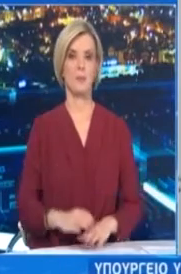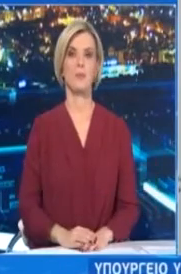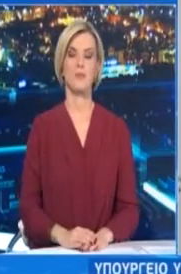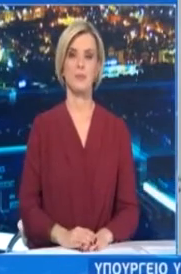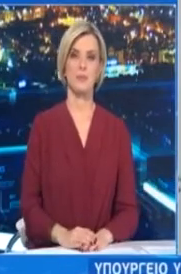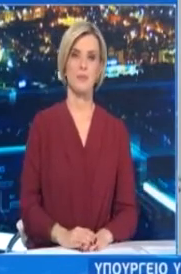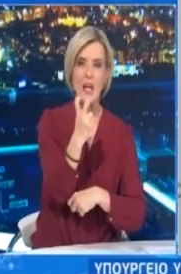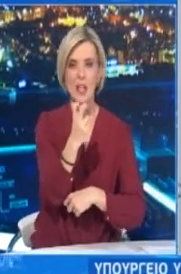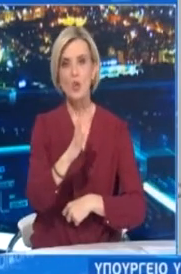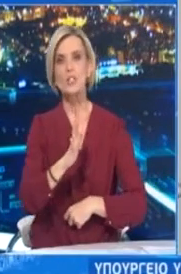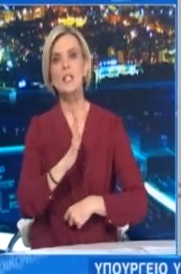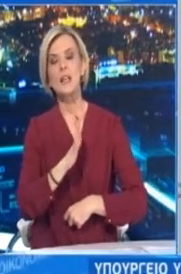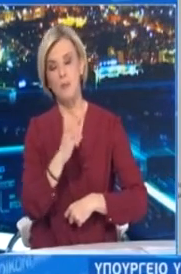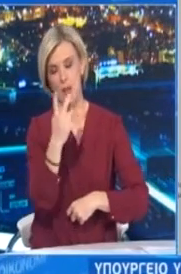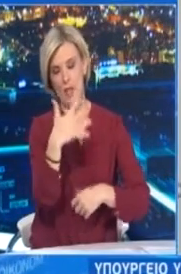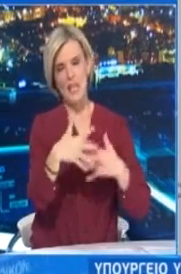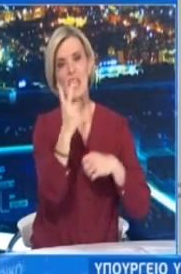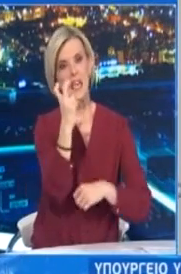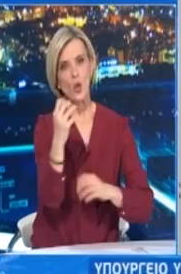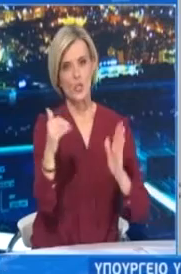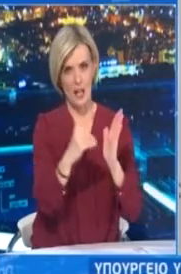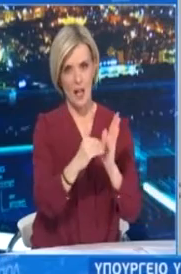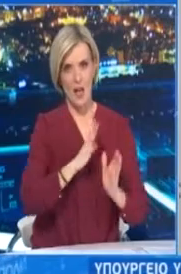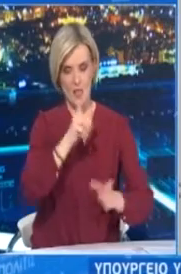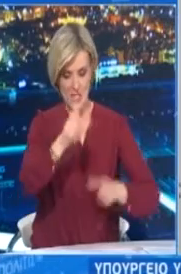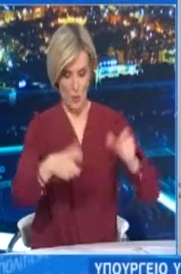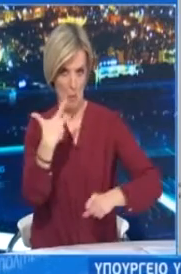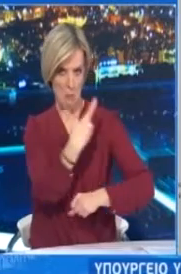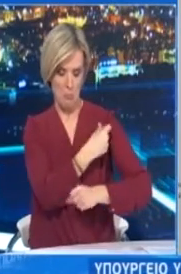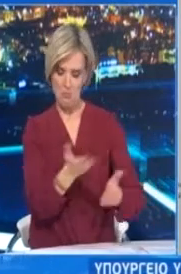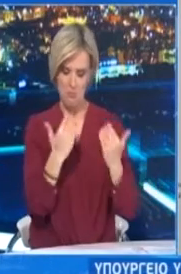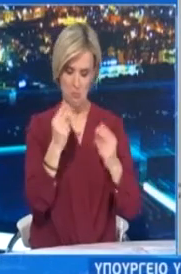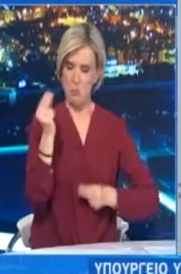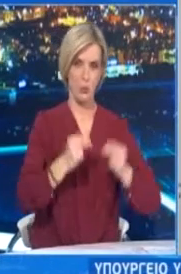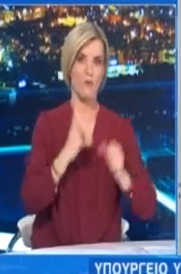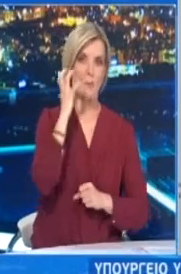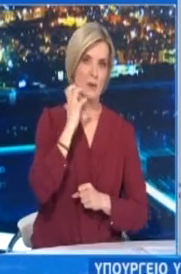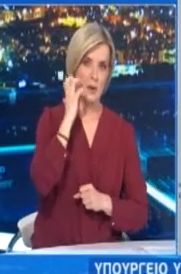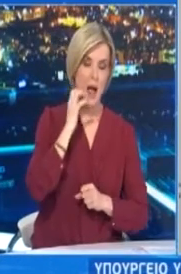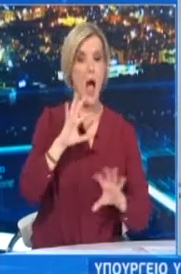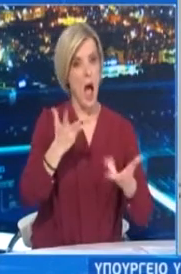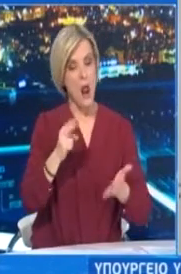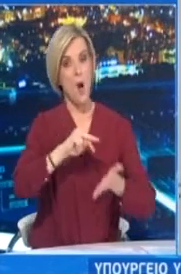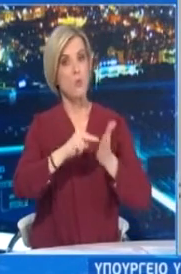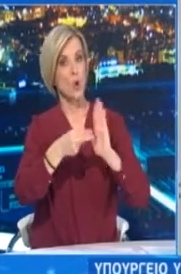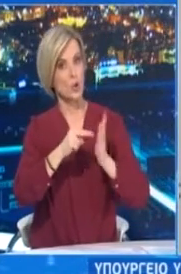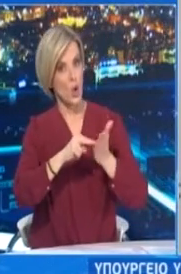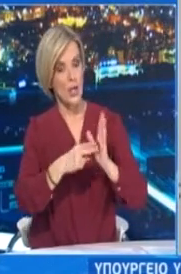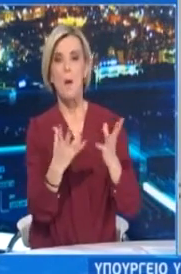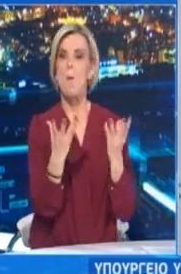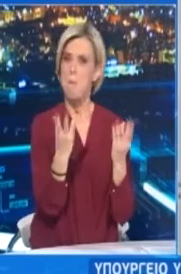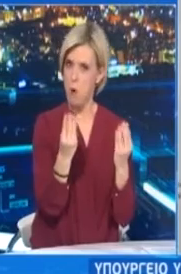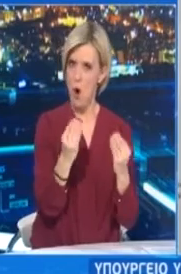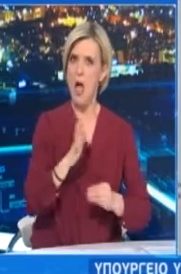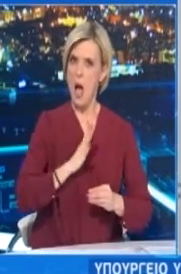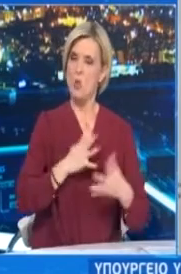είναι κανείς διστακτικός. Μοναδική αντένδειξη στον εμβολιασμό είναι το ιστορικό αναφυλαξία στην πολυεθυλενογλυκόλη, μια ουσία